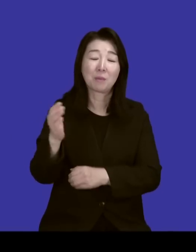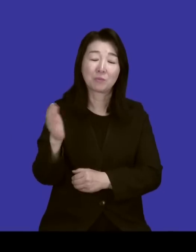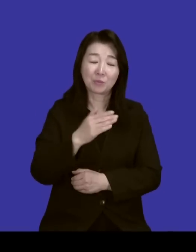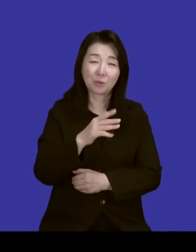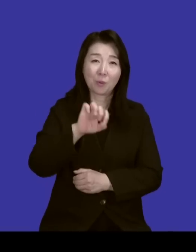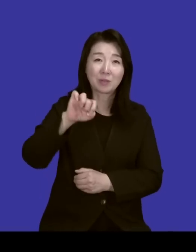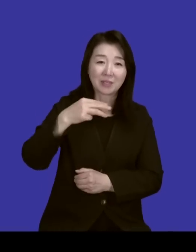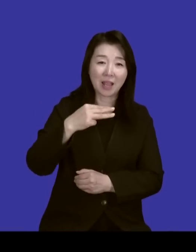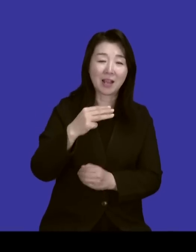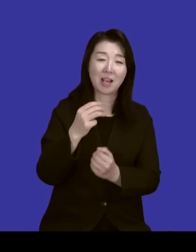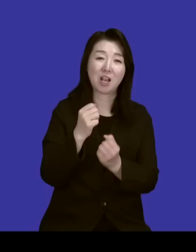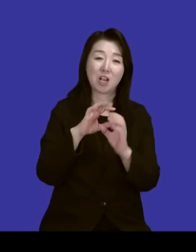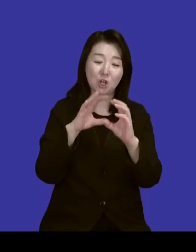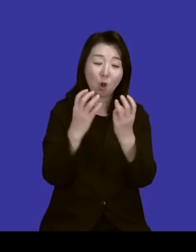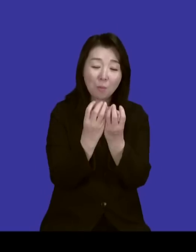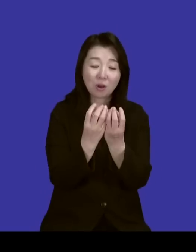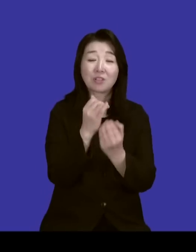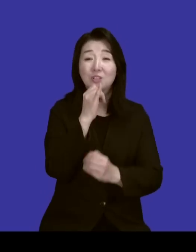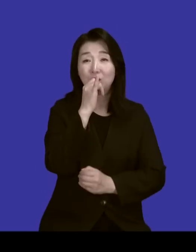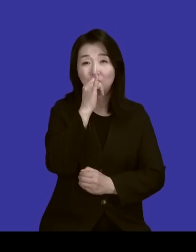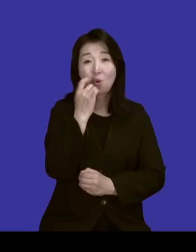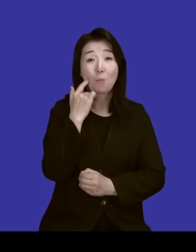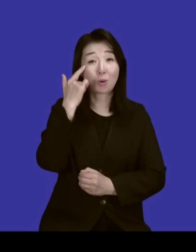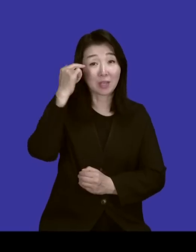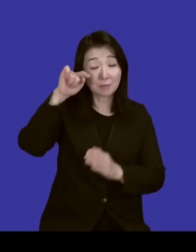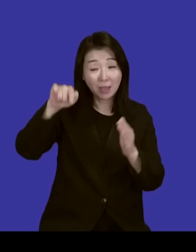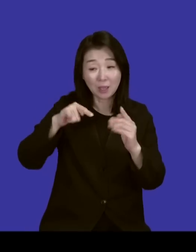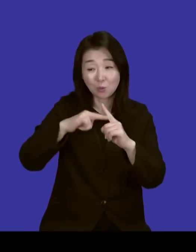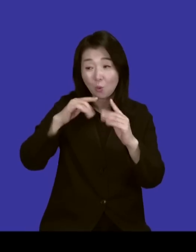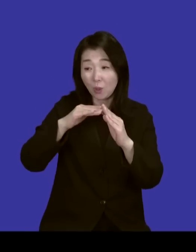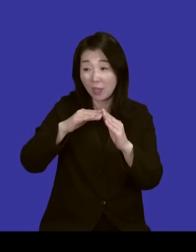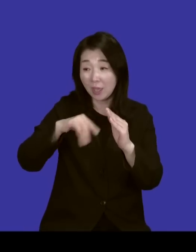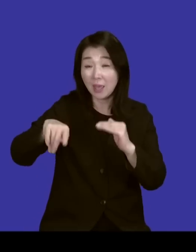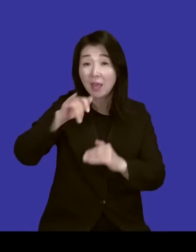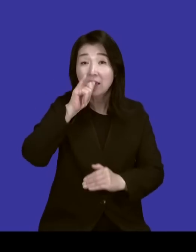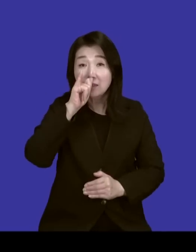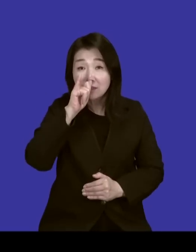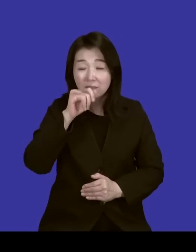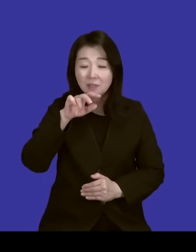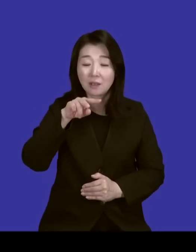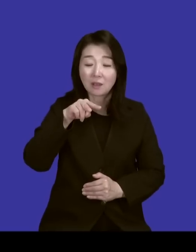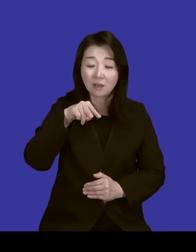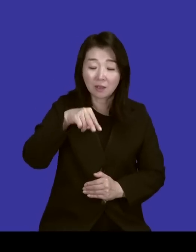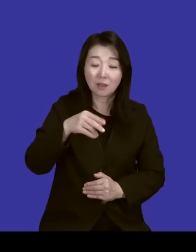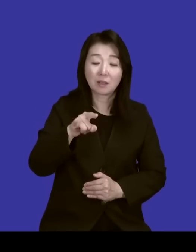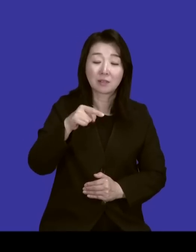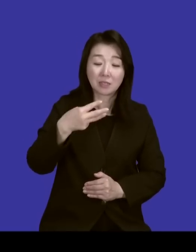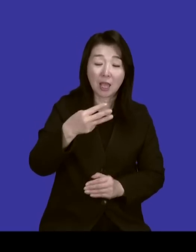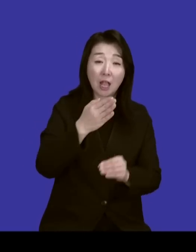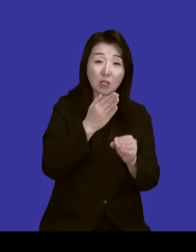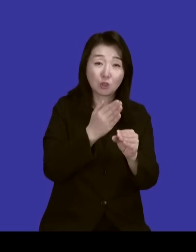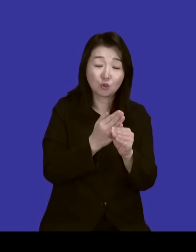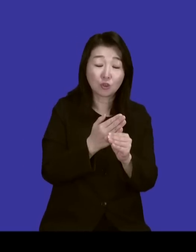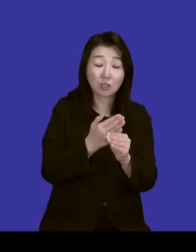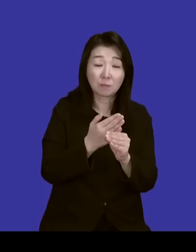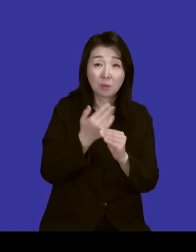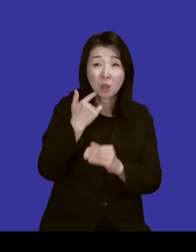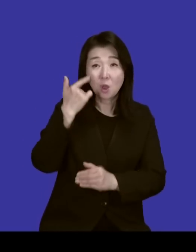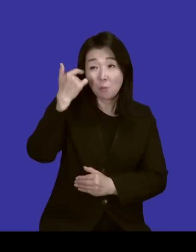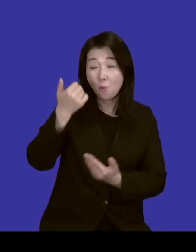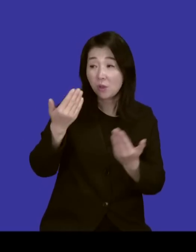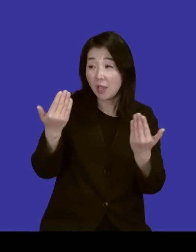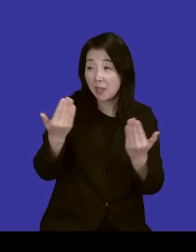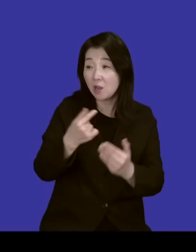컨퍼런스 그래서 목사님들 가운데 교회들 가운데 이런 셀 중심의 목회를 하시길 원하시는